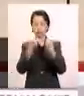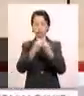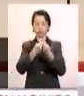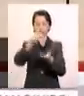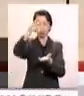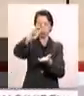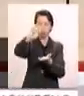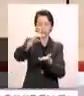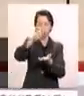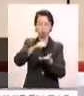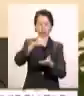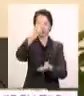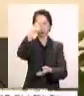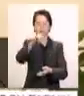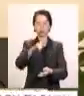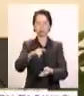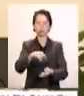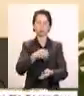pembaziran.